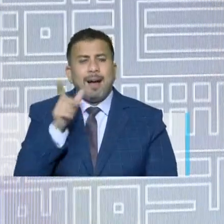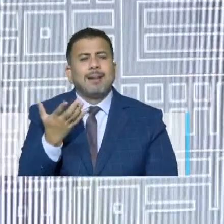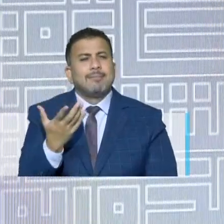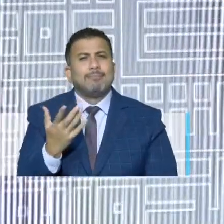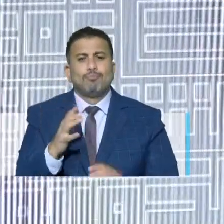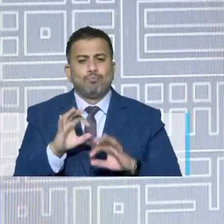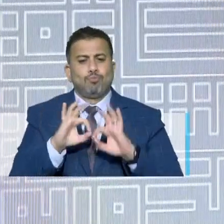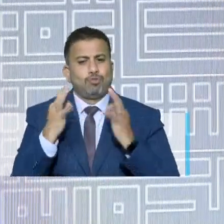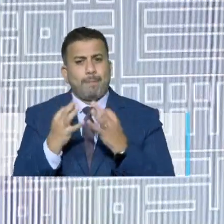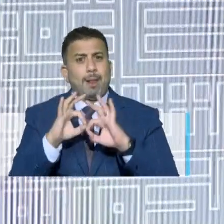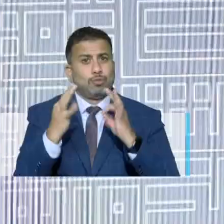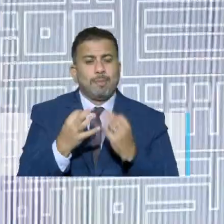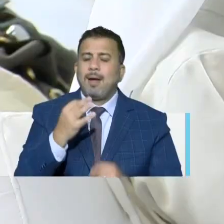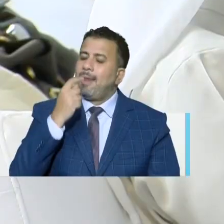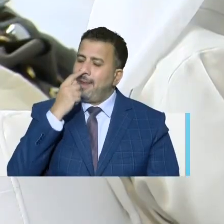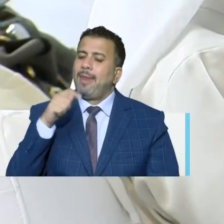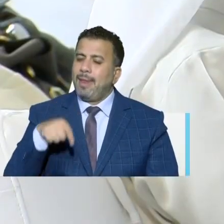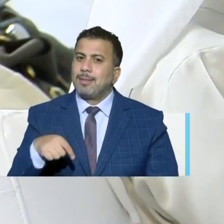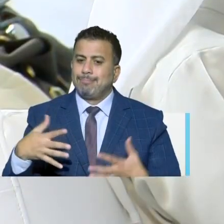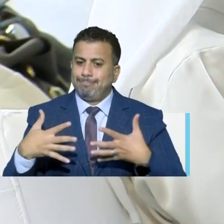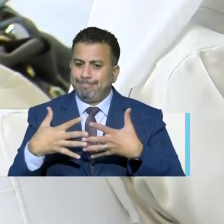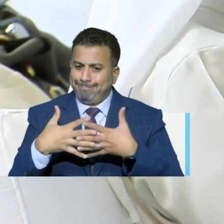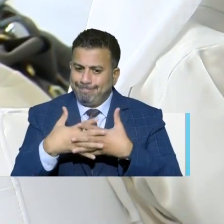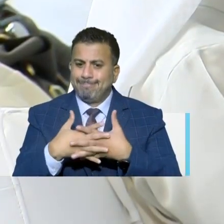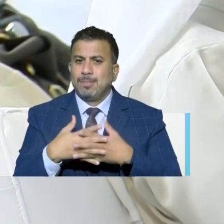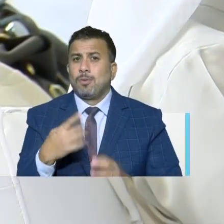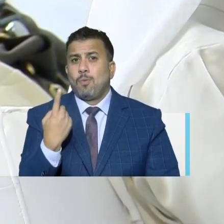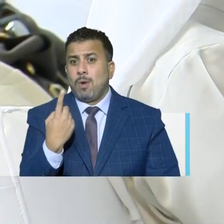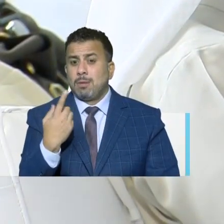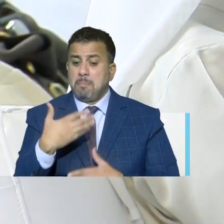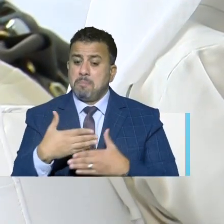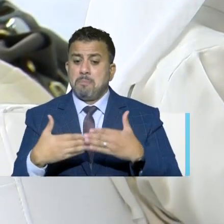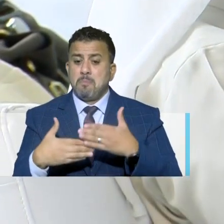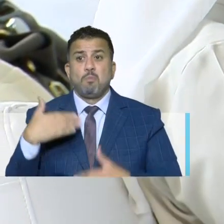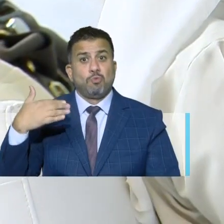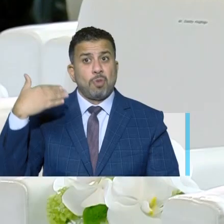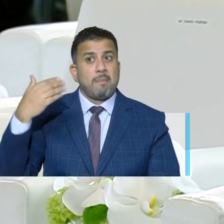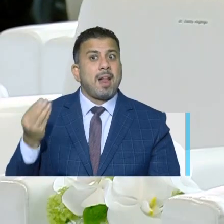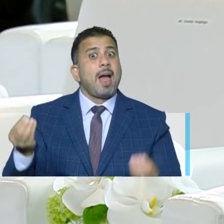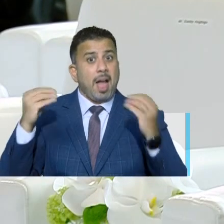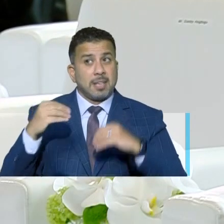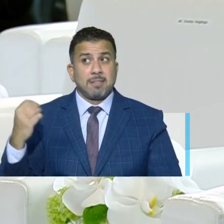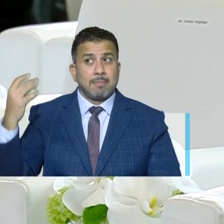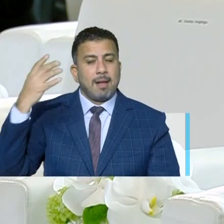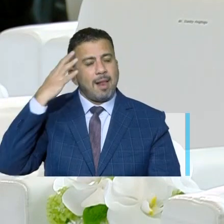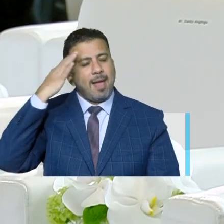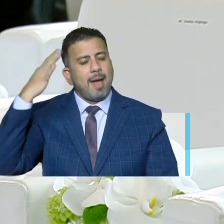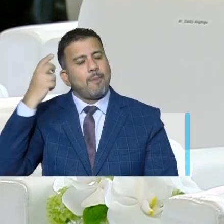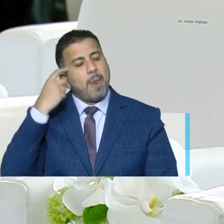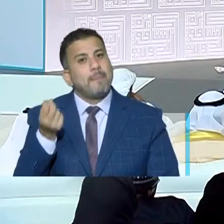كافه المجتمعات يجب عليها ان تتوحد لبناء مستقبل اكثر اشراقا والها